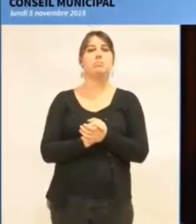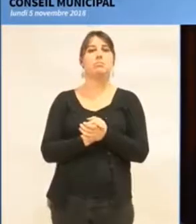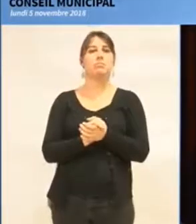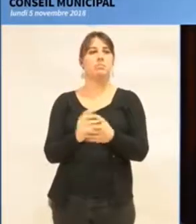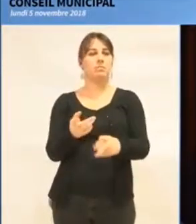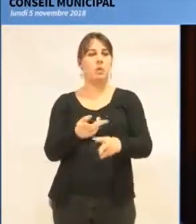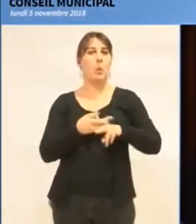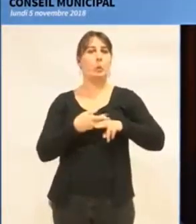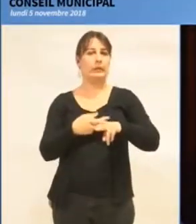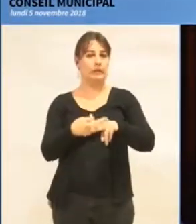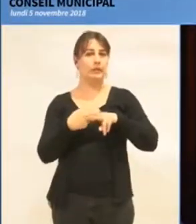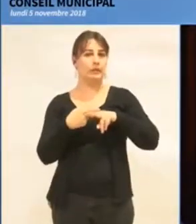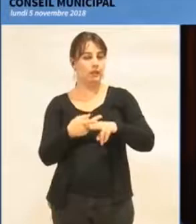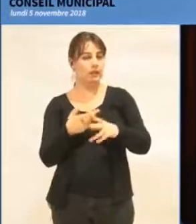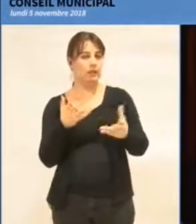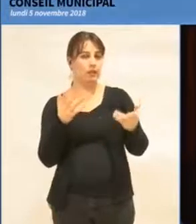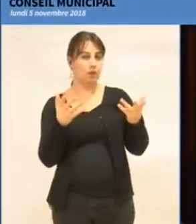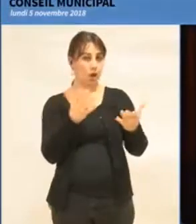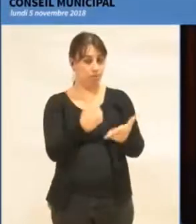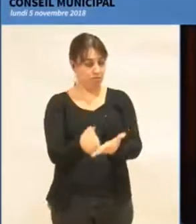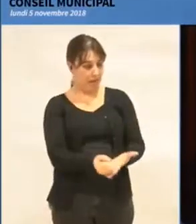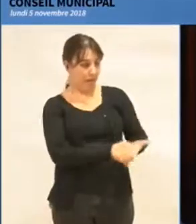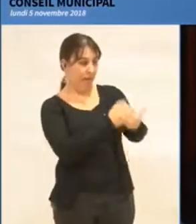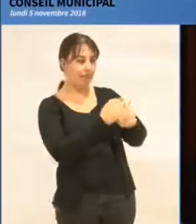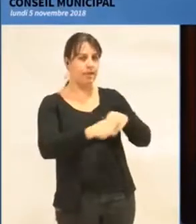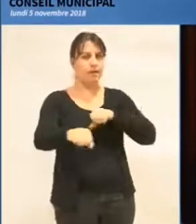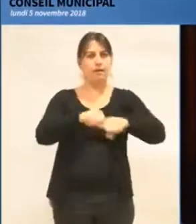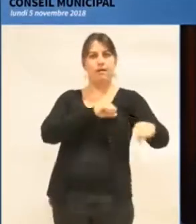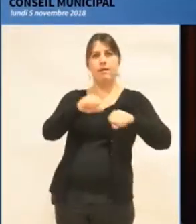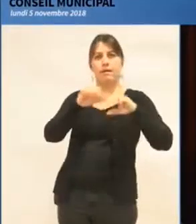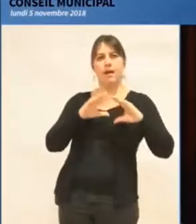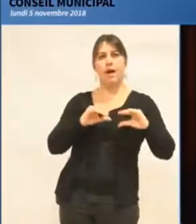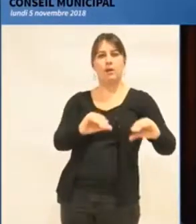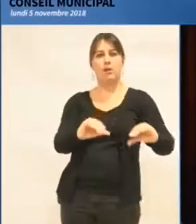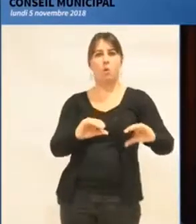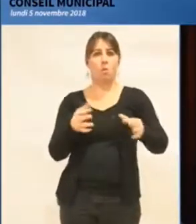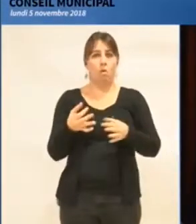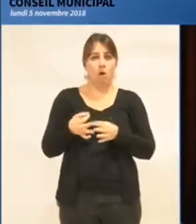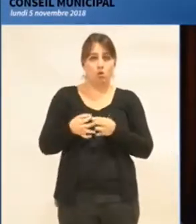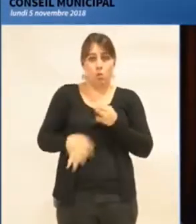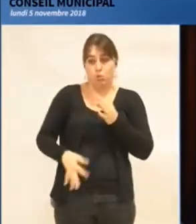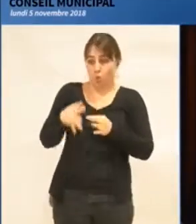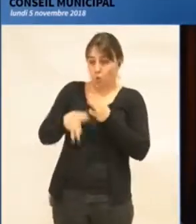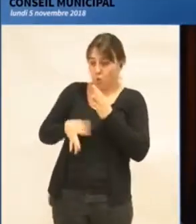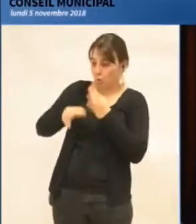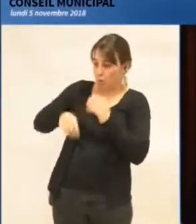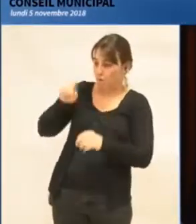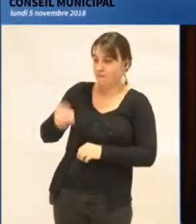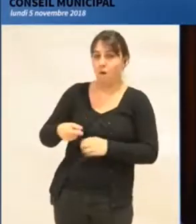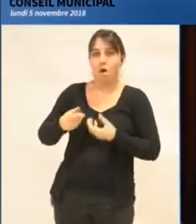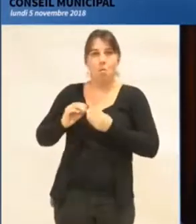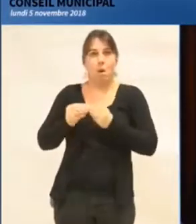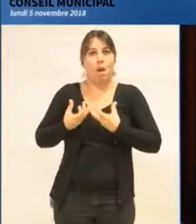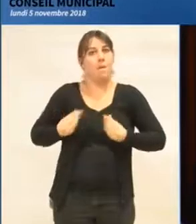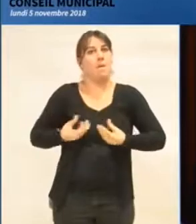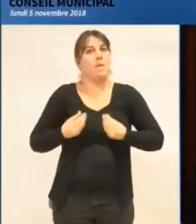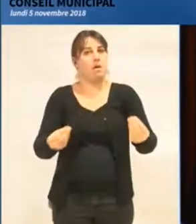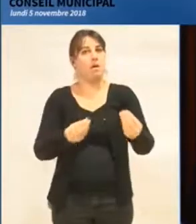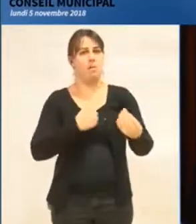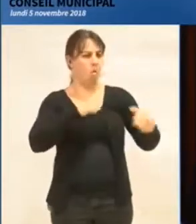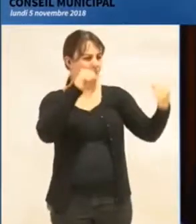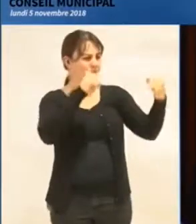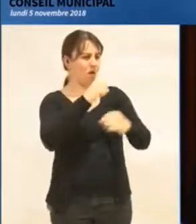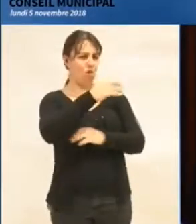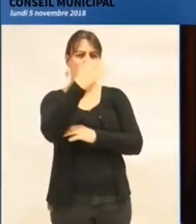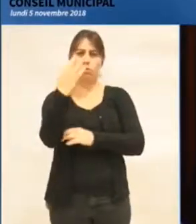outils qui doivent vous aider à agir pour résoudre les problèmes qui sont les nôtres. Et je suis totalement d'accord avec vous lorsque